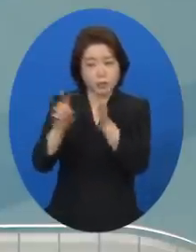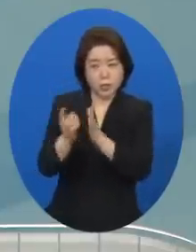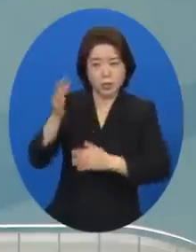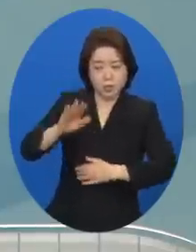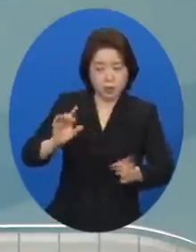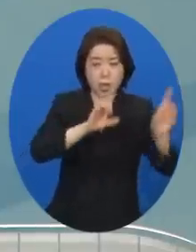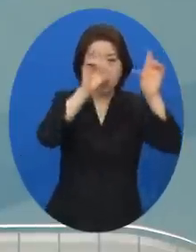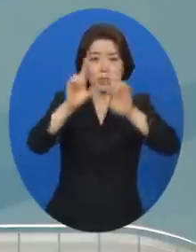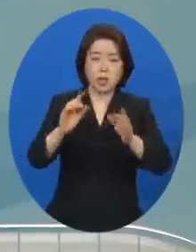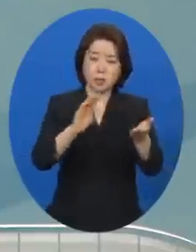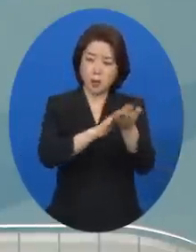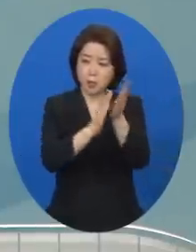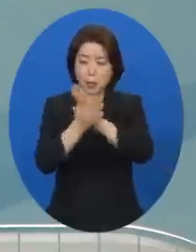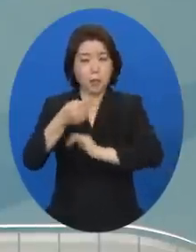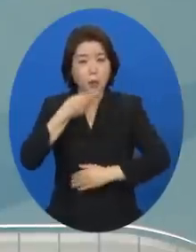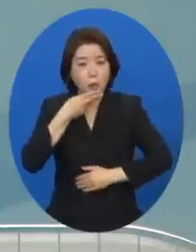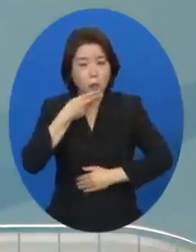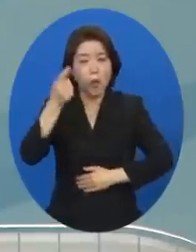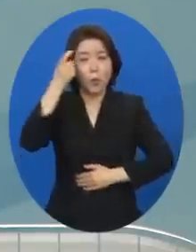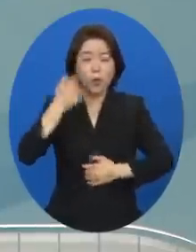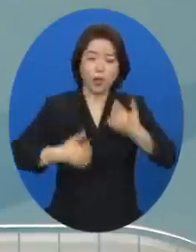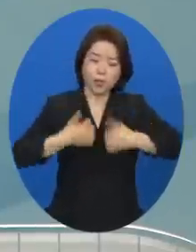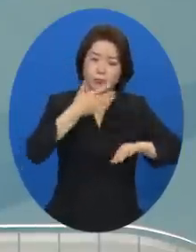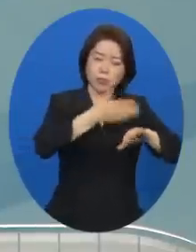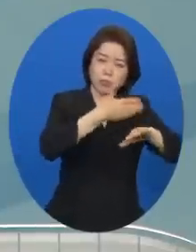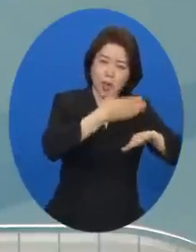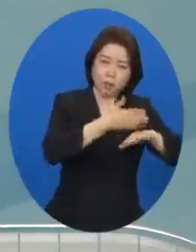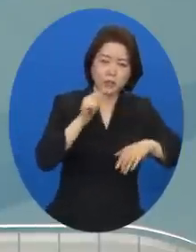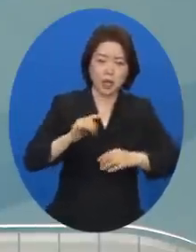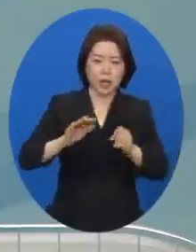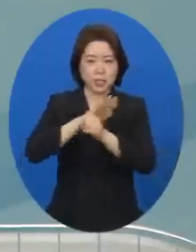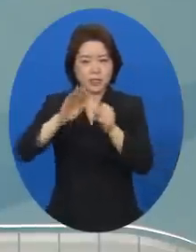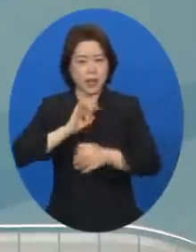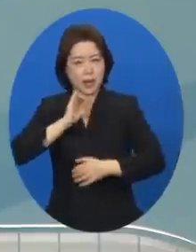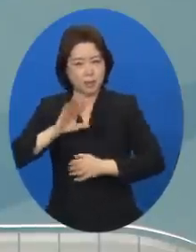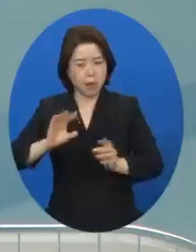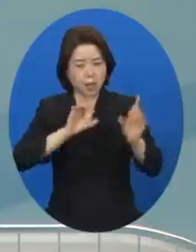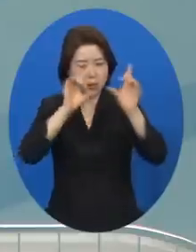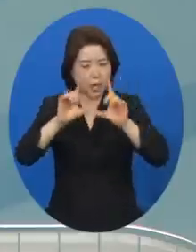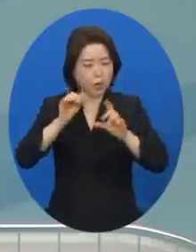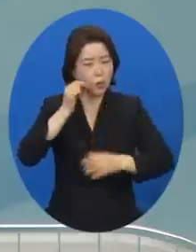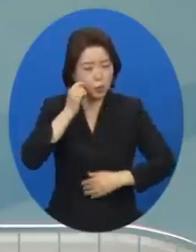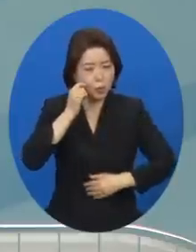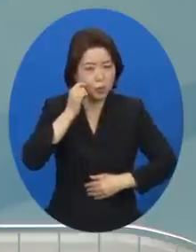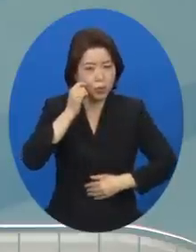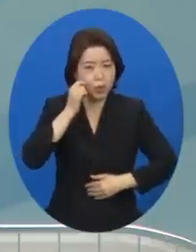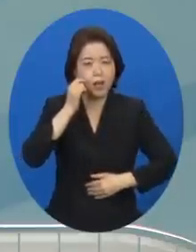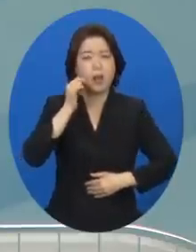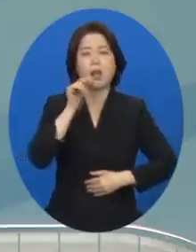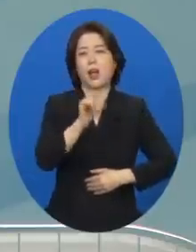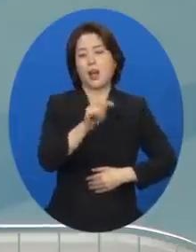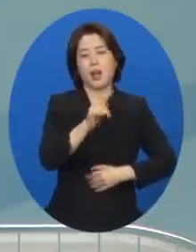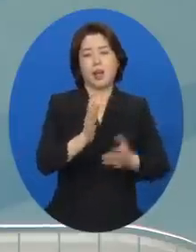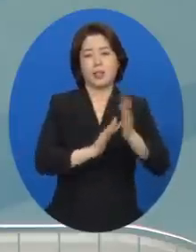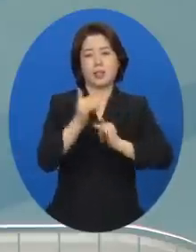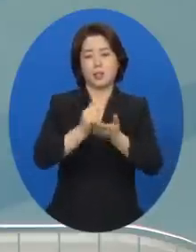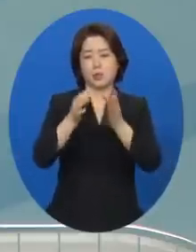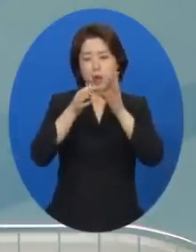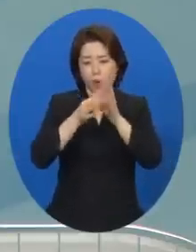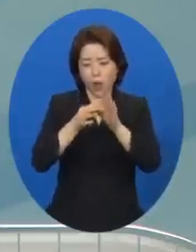없으며 왜 기쁨과 감사와 사랑만 하며 살지 못하는가 예수님과의 관계에 문제가 있는